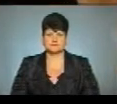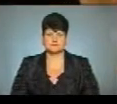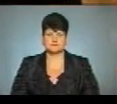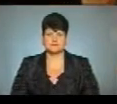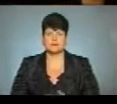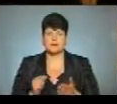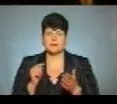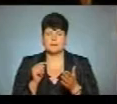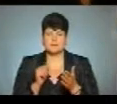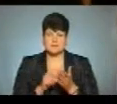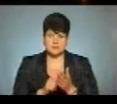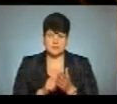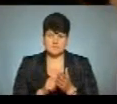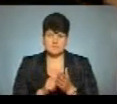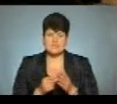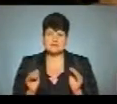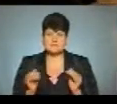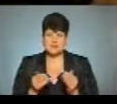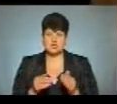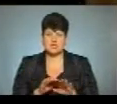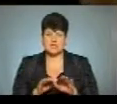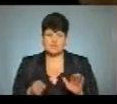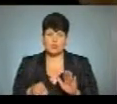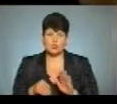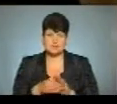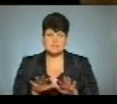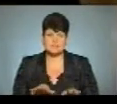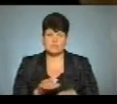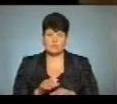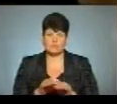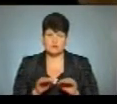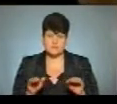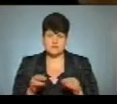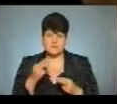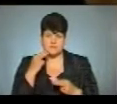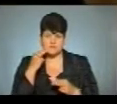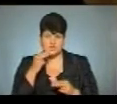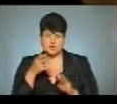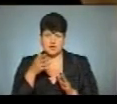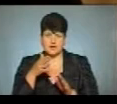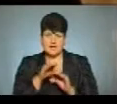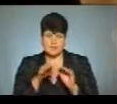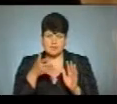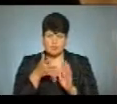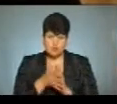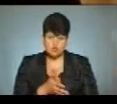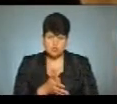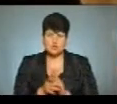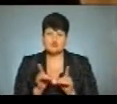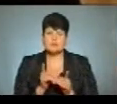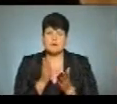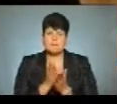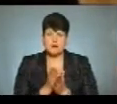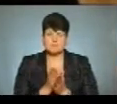Власна мета програми «Прозорі міста» – це зменшення рівня корупції на місцевому рівні. Власне, за допомогою підвищення рівня прозорісті та підзвітності. А що ми